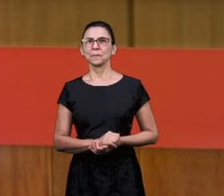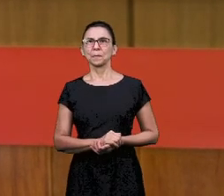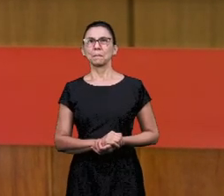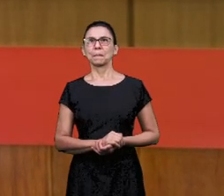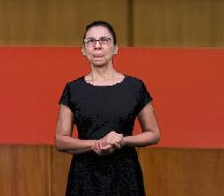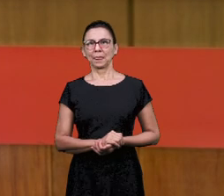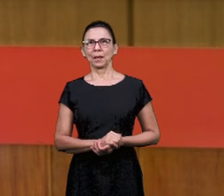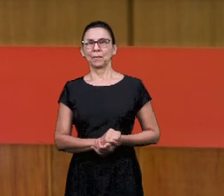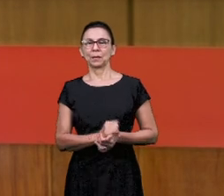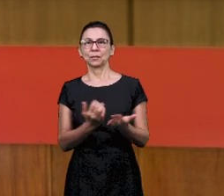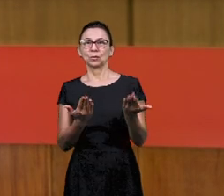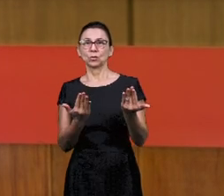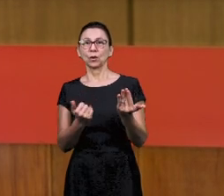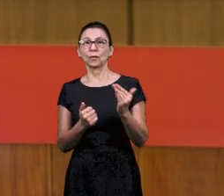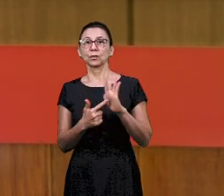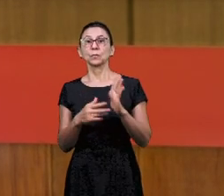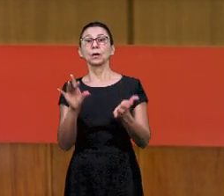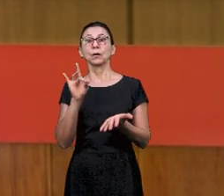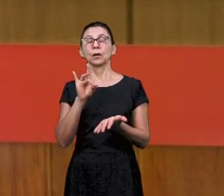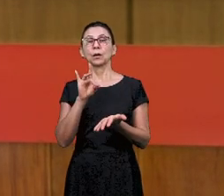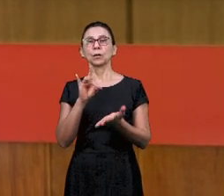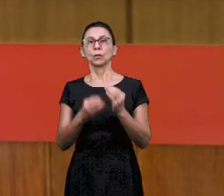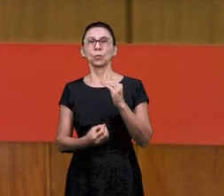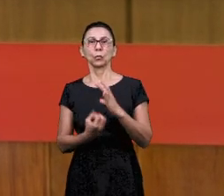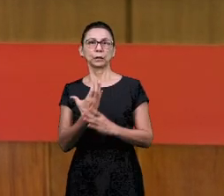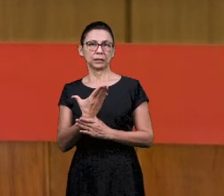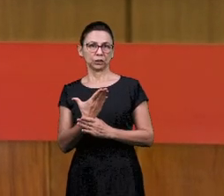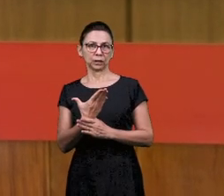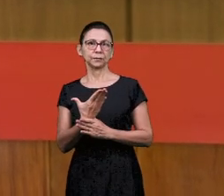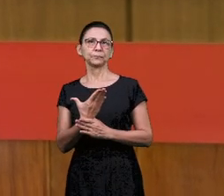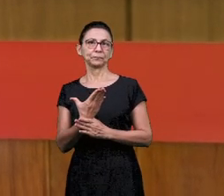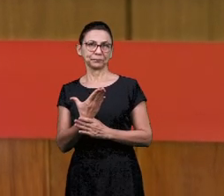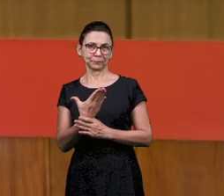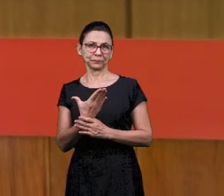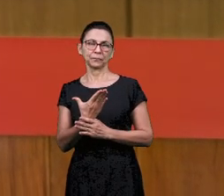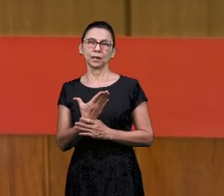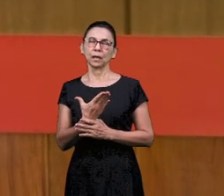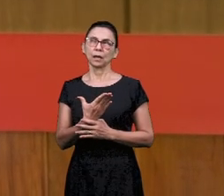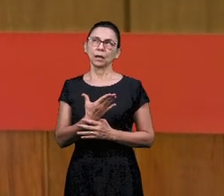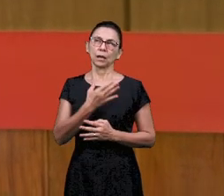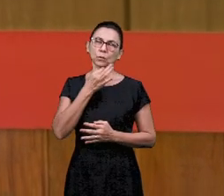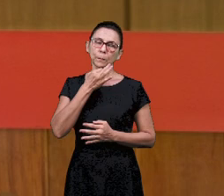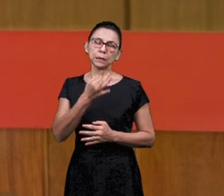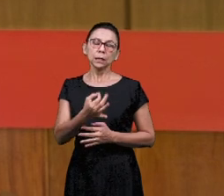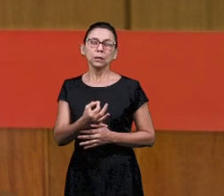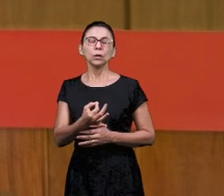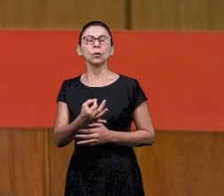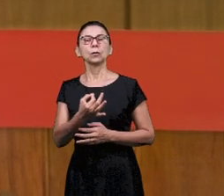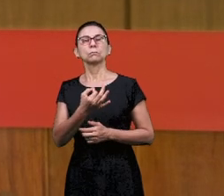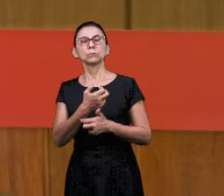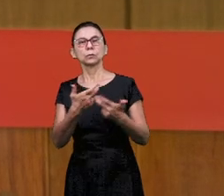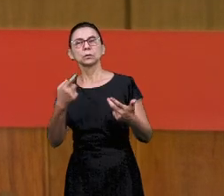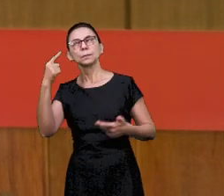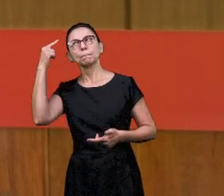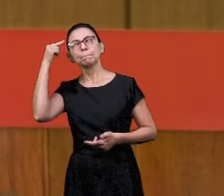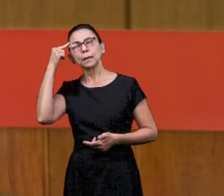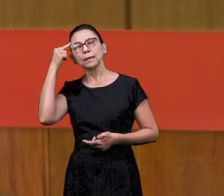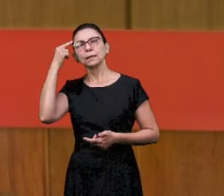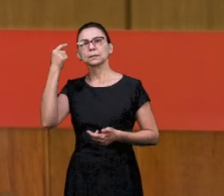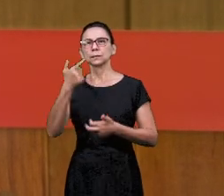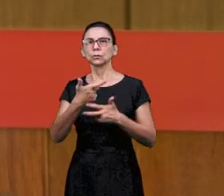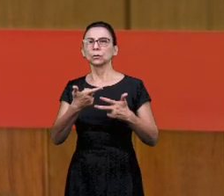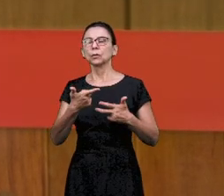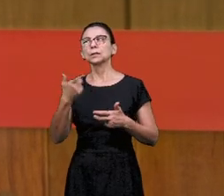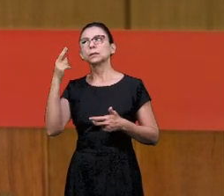son origine et ceux qui pensent et ceux qui plaisent au Seigneur. Donc, premier, nous allons